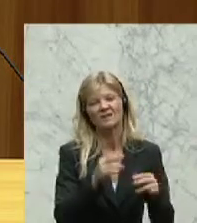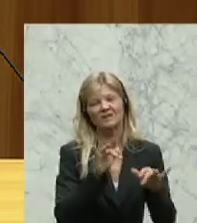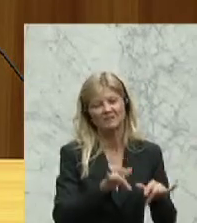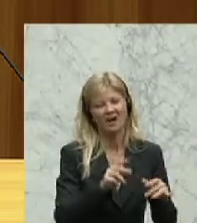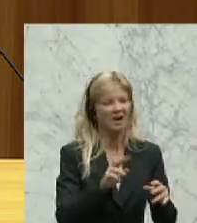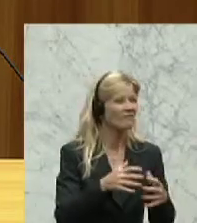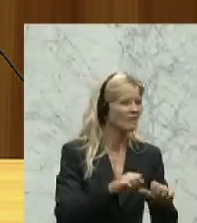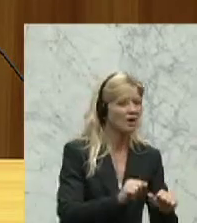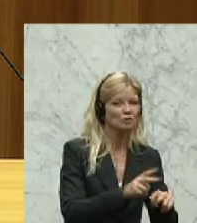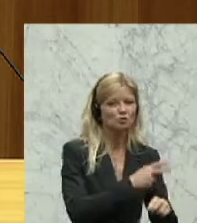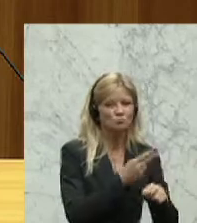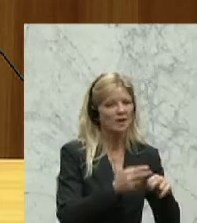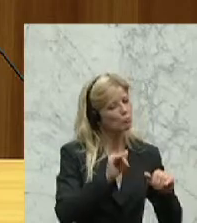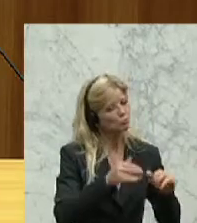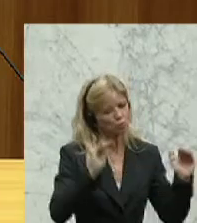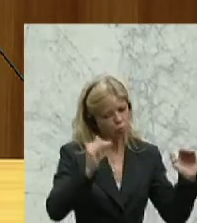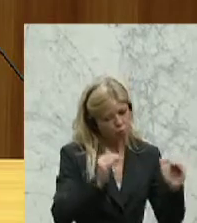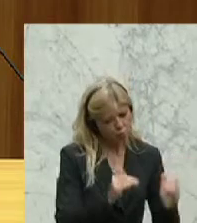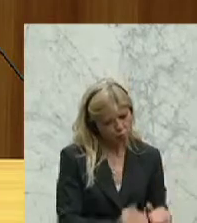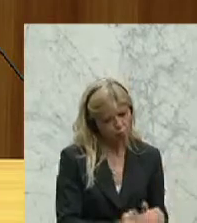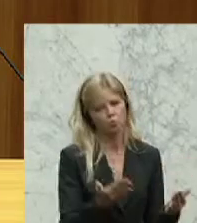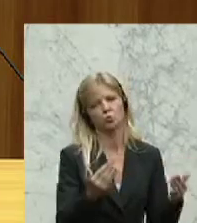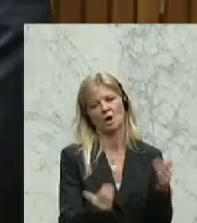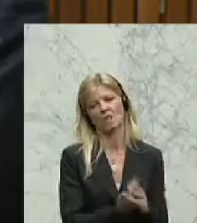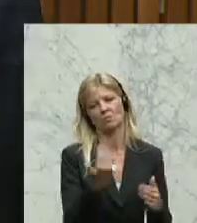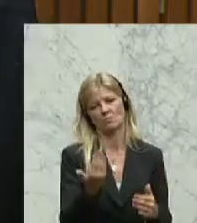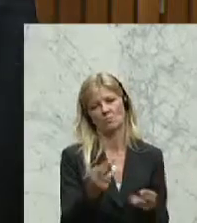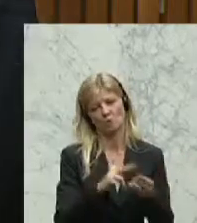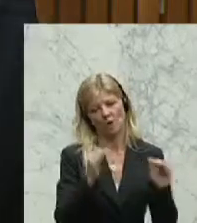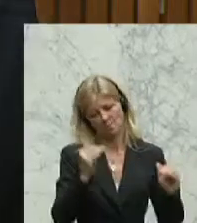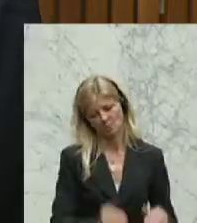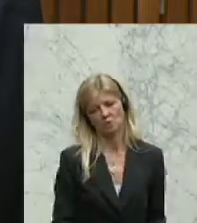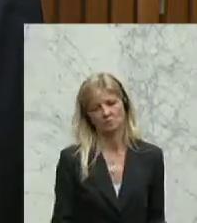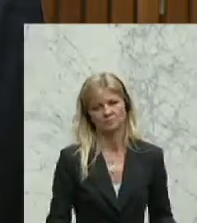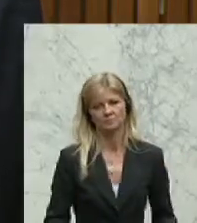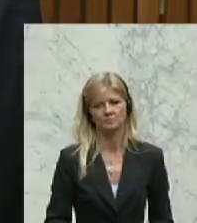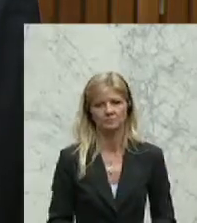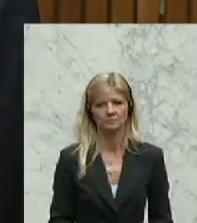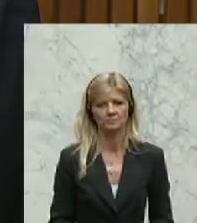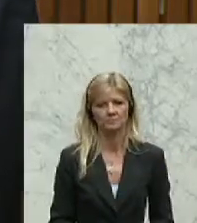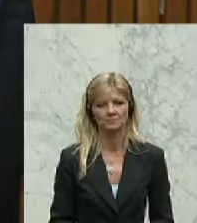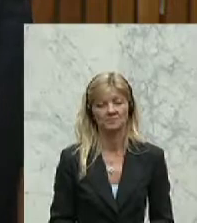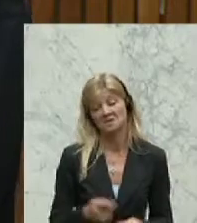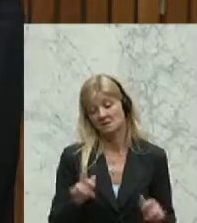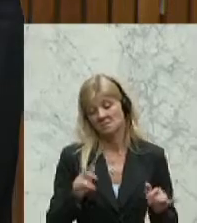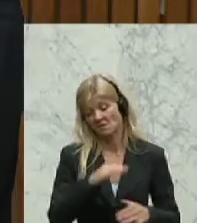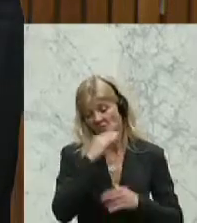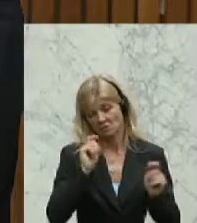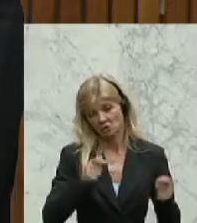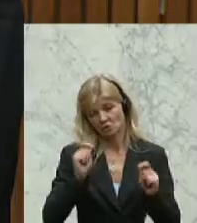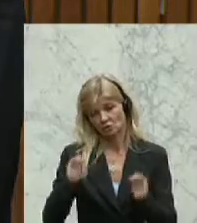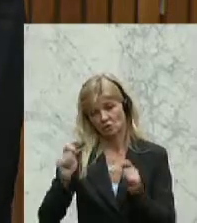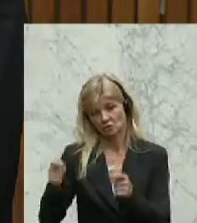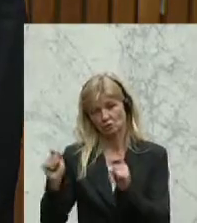reformieren und müssen den dementsprechend abbauen es gibt unzählige vorschläge haben wir bereits gehört vom